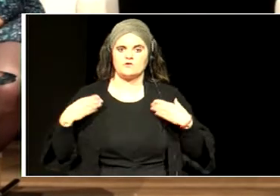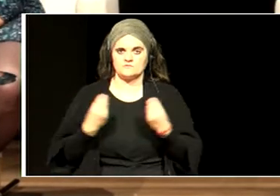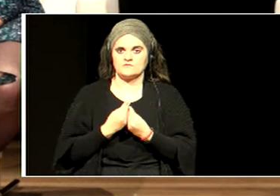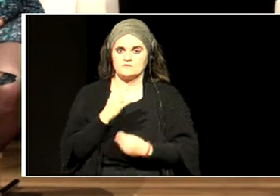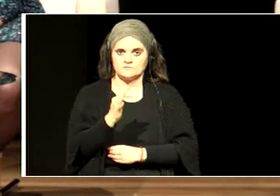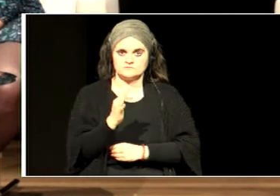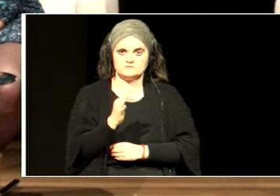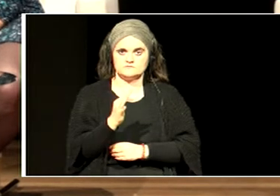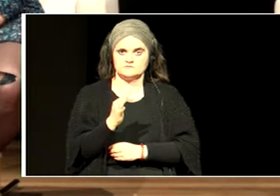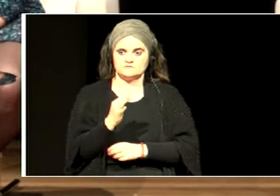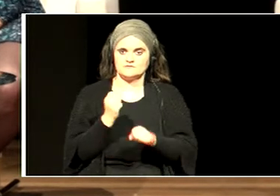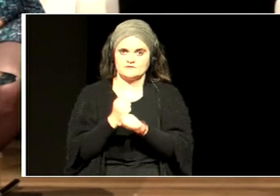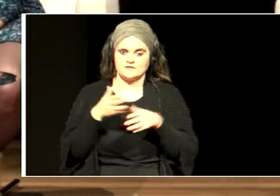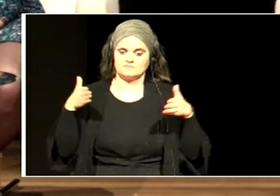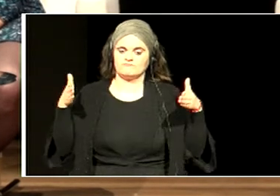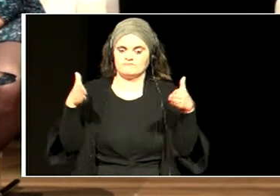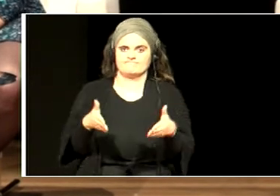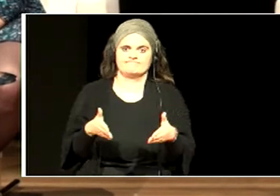baten alde lan egitea.